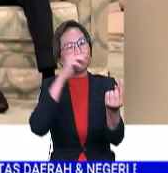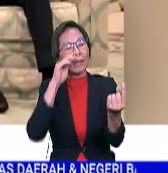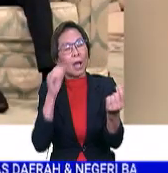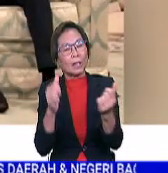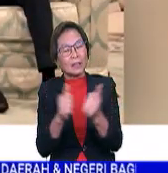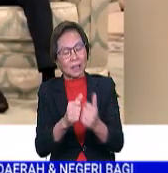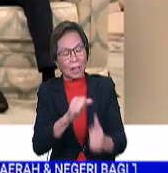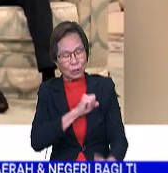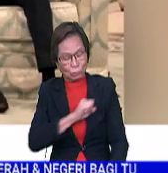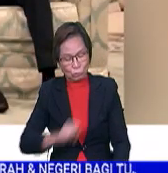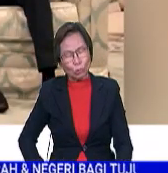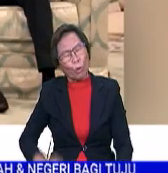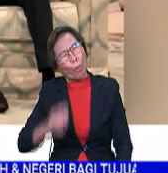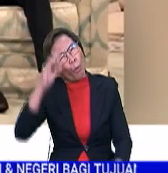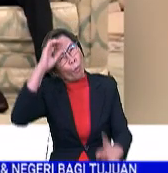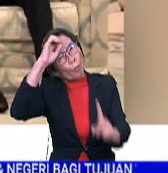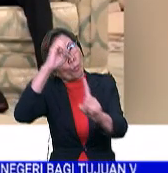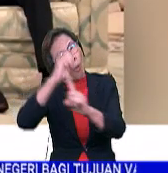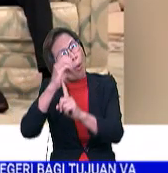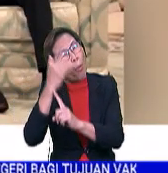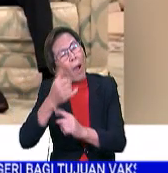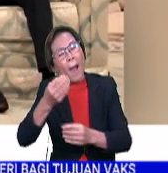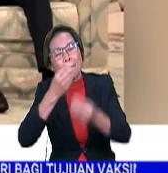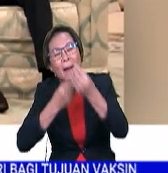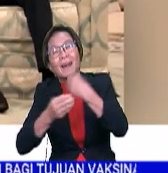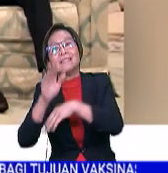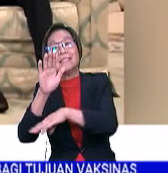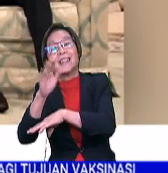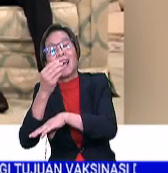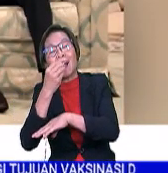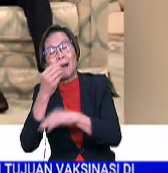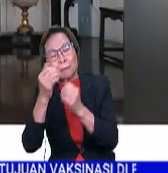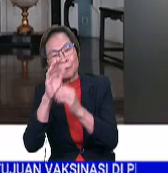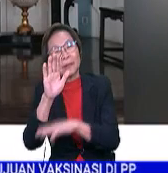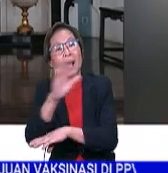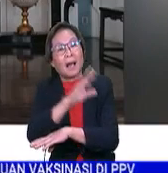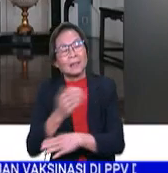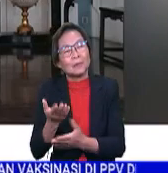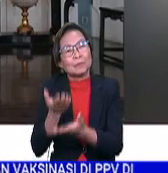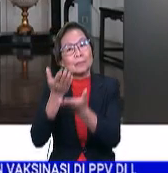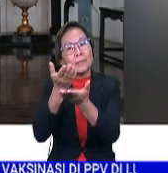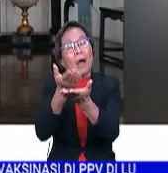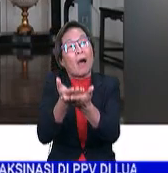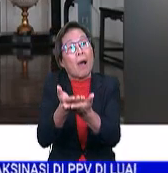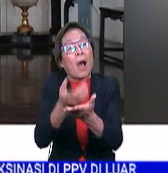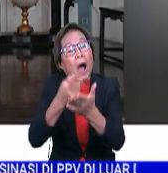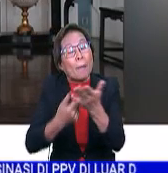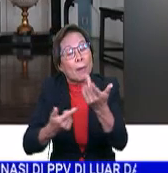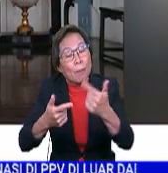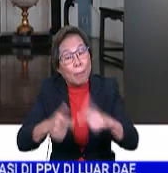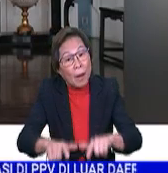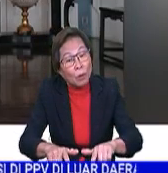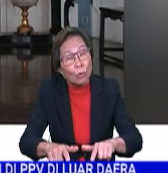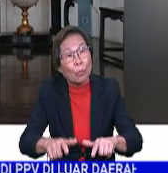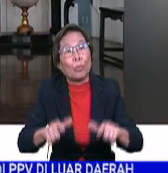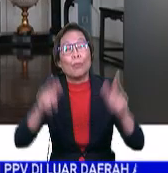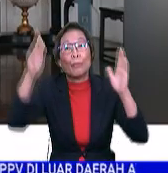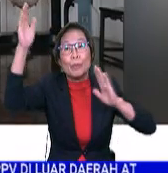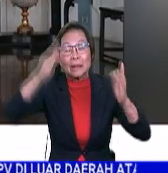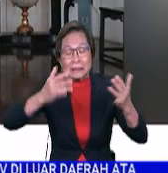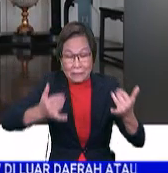bersama baginda bertujuan untuk santapan tengah hari dan mempersembahkan perkembangan situasi negara pada masa